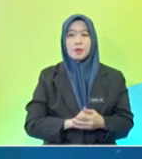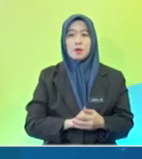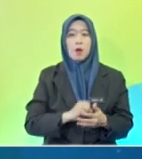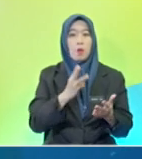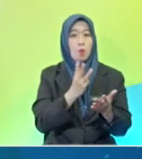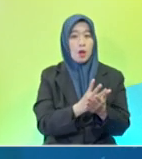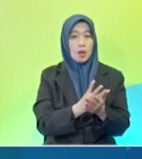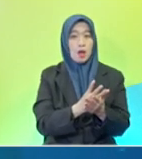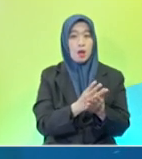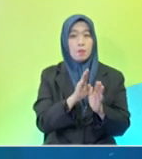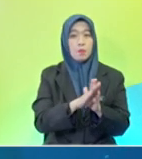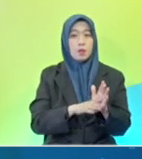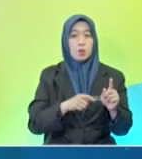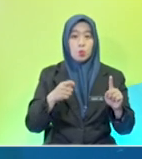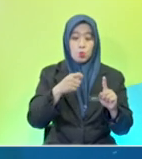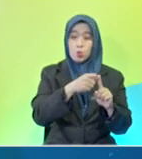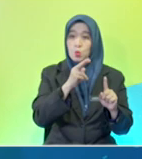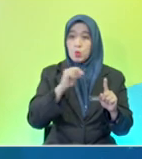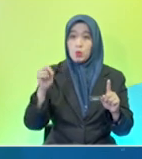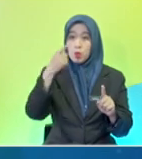Wakaf bertujuan untuk...